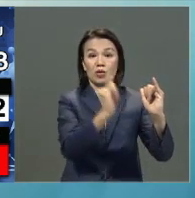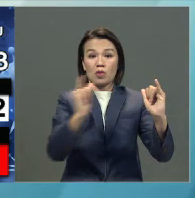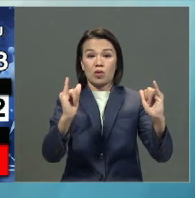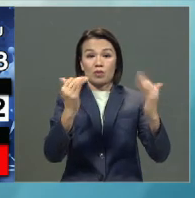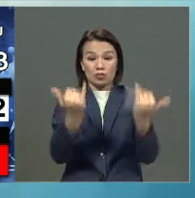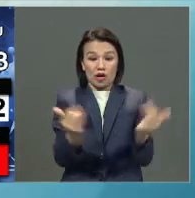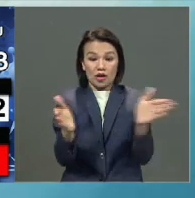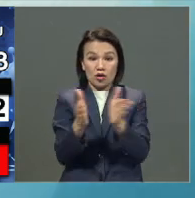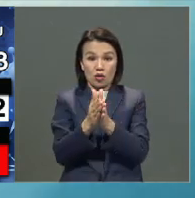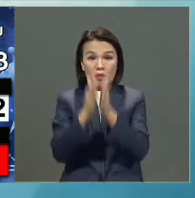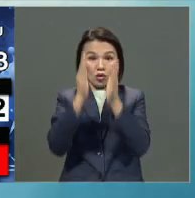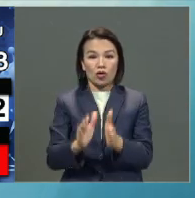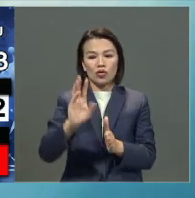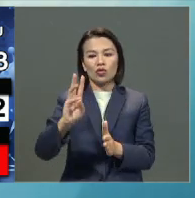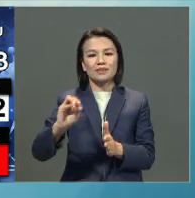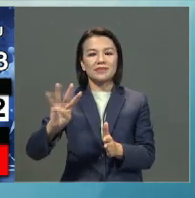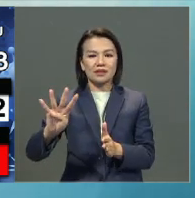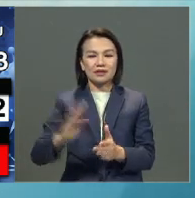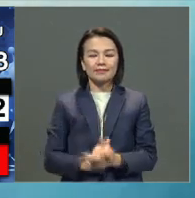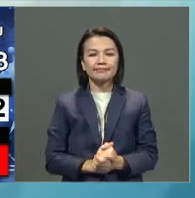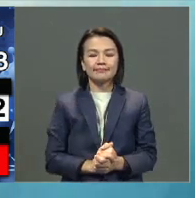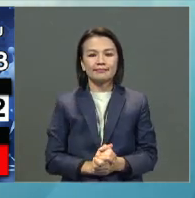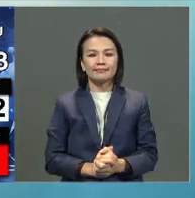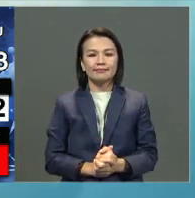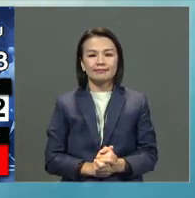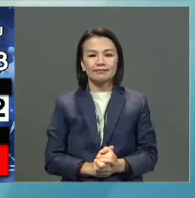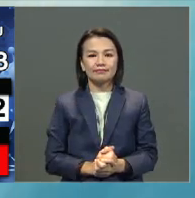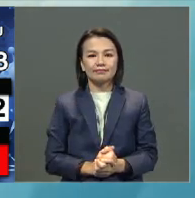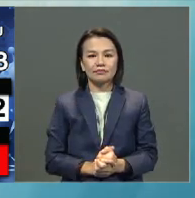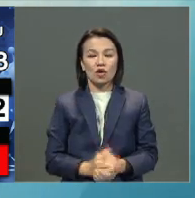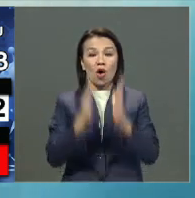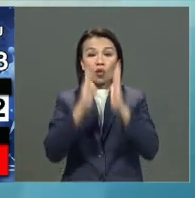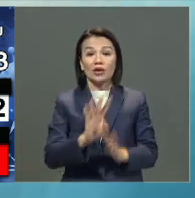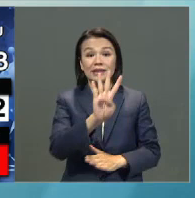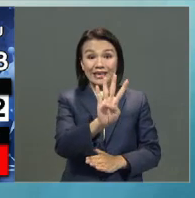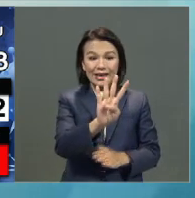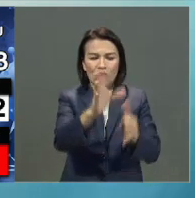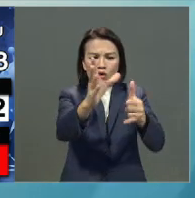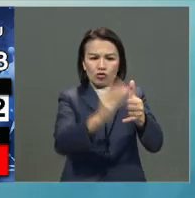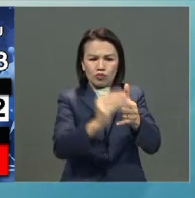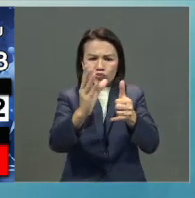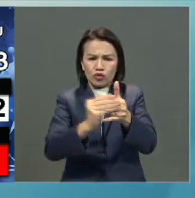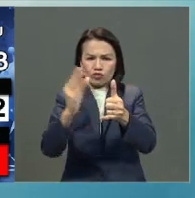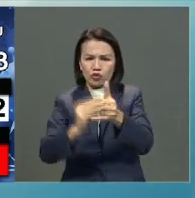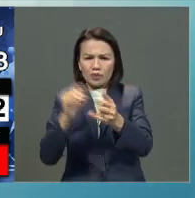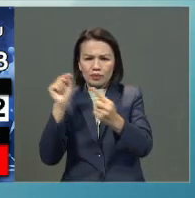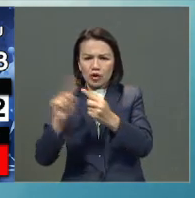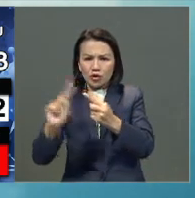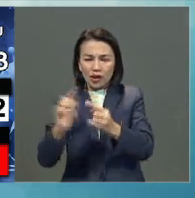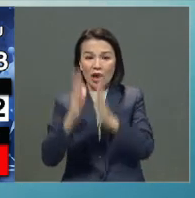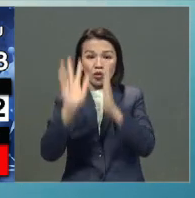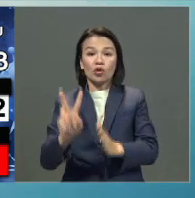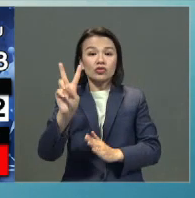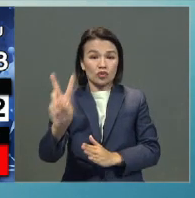กับตัวเลขนี้ยังคงเดิมอยู่แล้วก็นอนรักษาตัวอยู่ในโรงพยาบาลรวมแล้วตอนนี้64ครับไปดูครับ 4รายที่ว่านี้มาจากไหนบ้างนะครับ 2